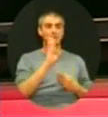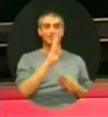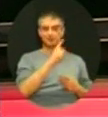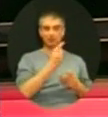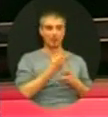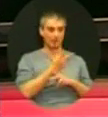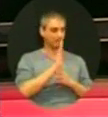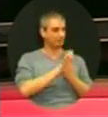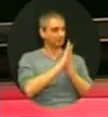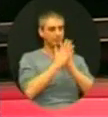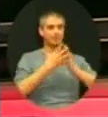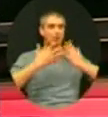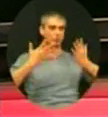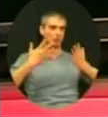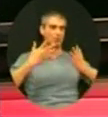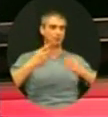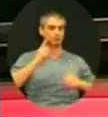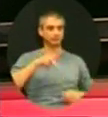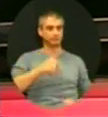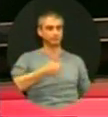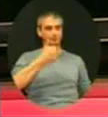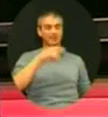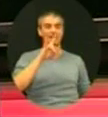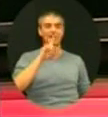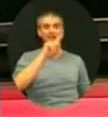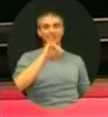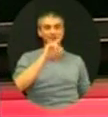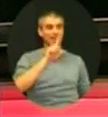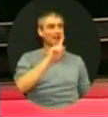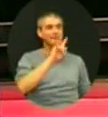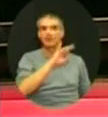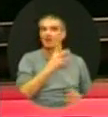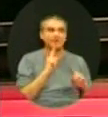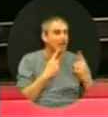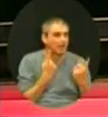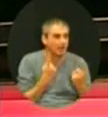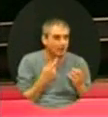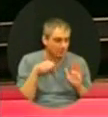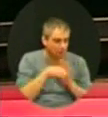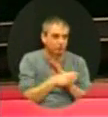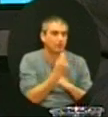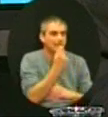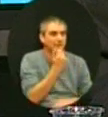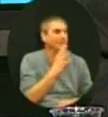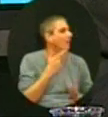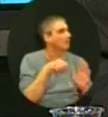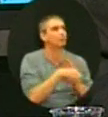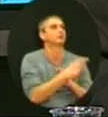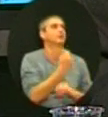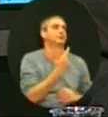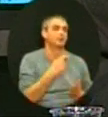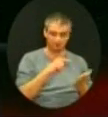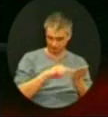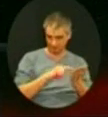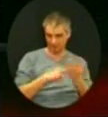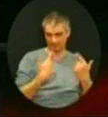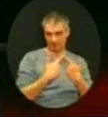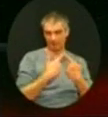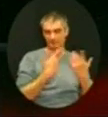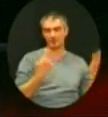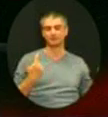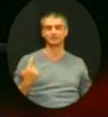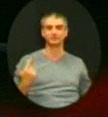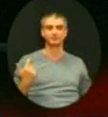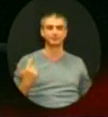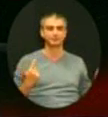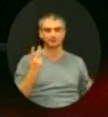שעבר מהפכה די גדולה תחת שרביטו של חזי לוי, אבל שם גם, איך זה קרה? הושקע כסף. למה הושקע כסף? הושקע כסף, בגלל צוק איתן. בגלל צוק